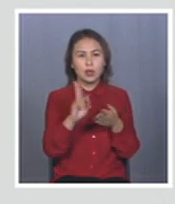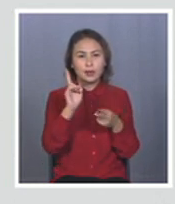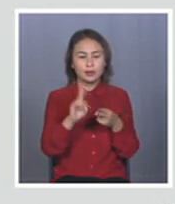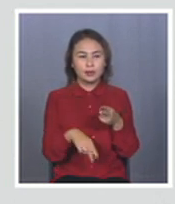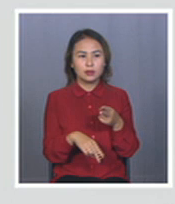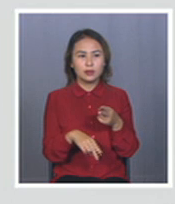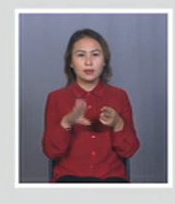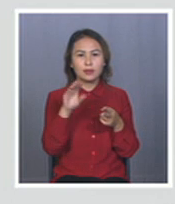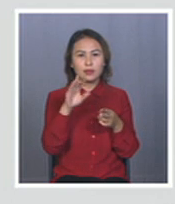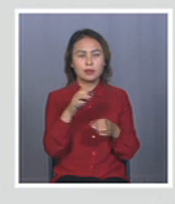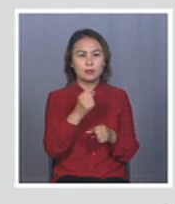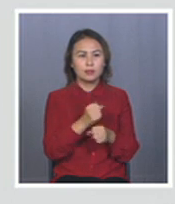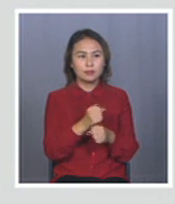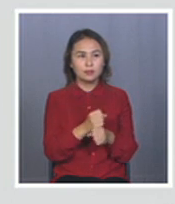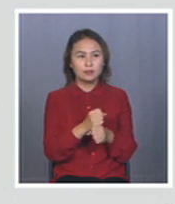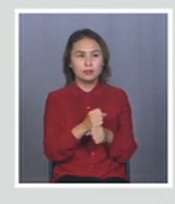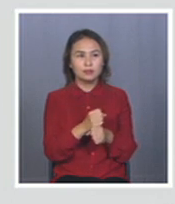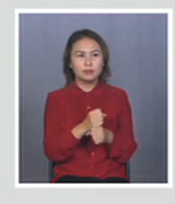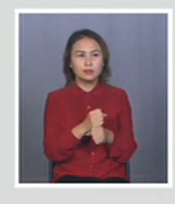аяқтадық. Тестілеуге көшеміз.